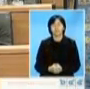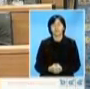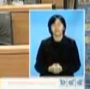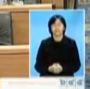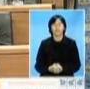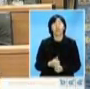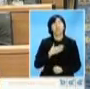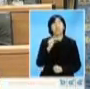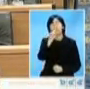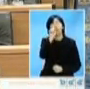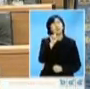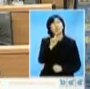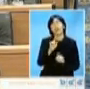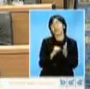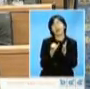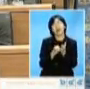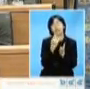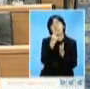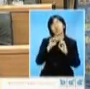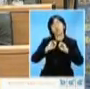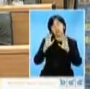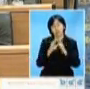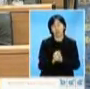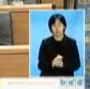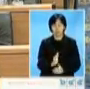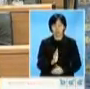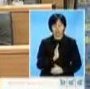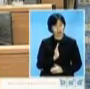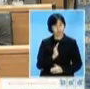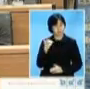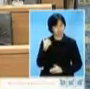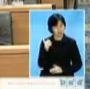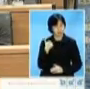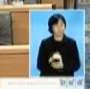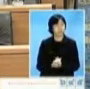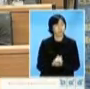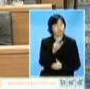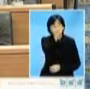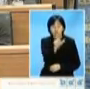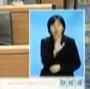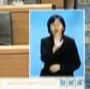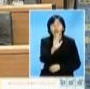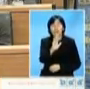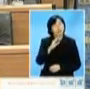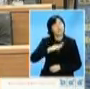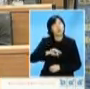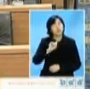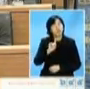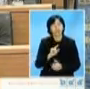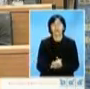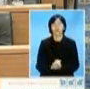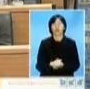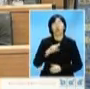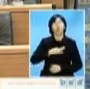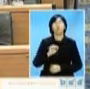อันนี้เป็นคำถามง่ายๆครับว่ามันบ่งบอกถึงความเป็นกลางหรือไม่ส่วนท่านจะมีจุดยืนอย่างไรในประ